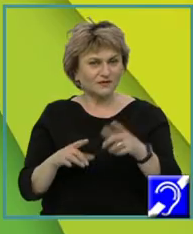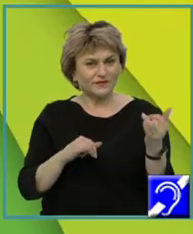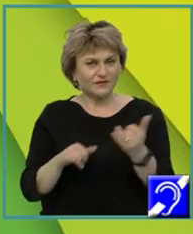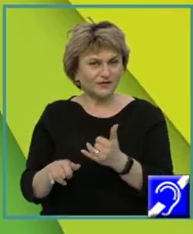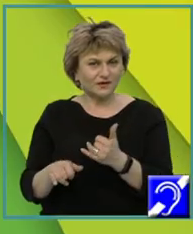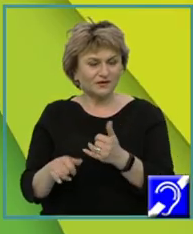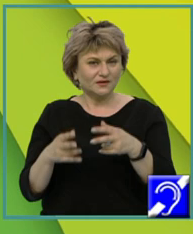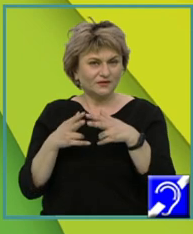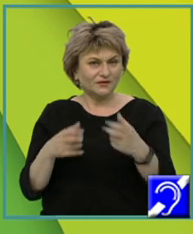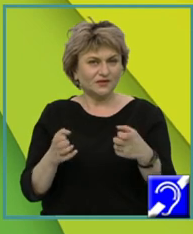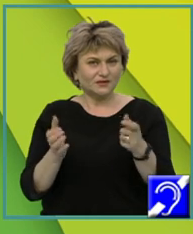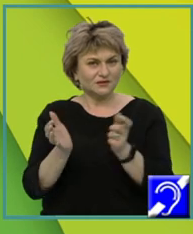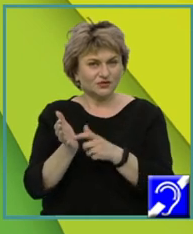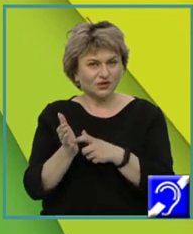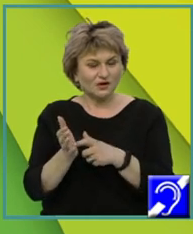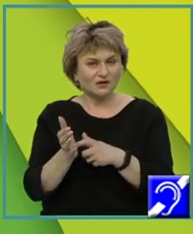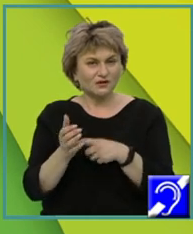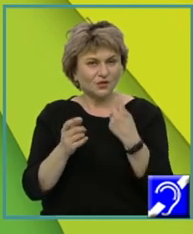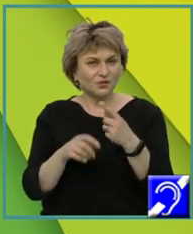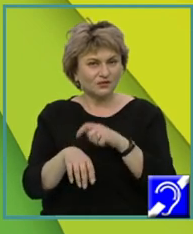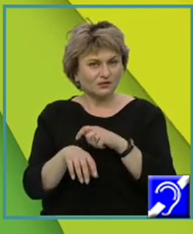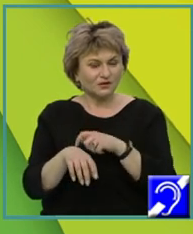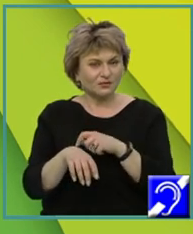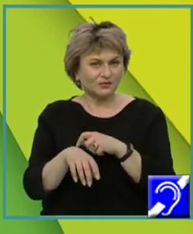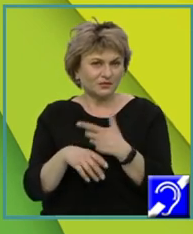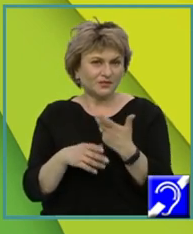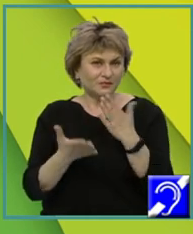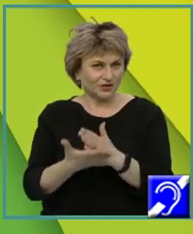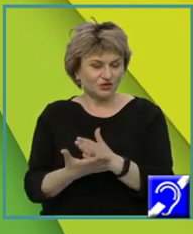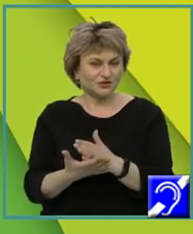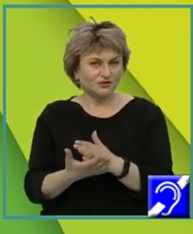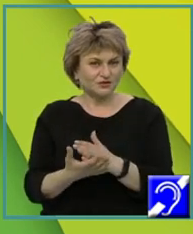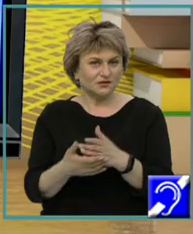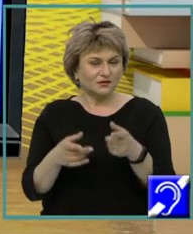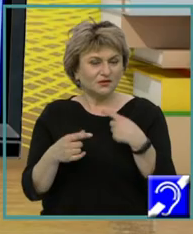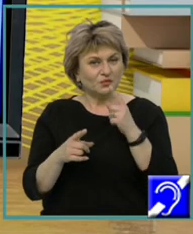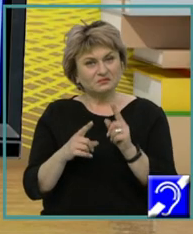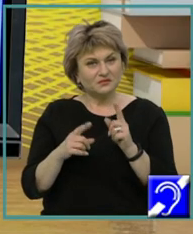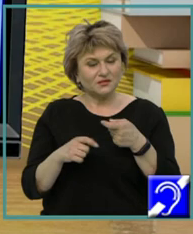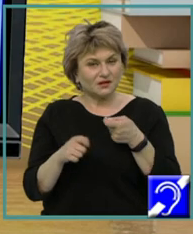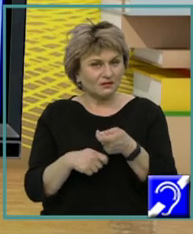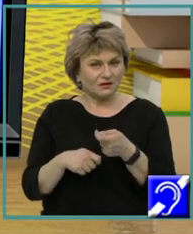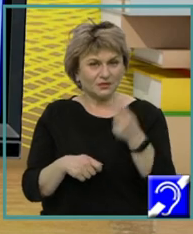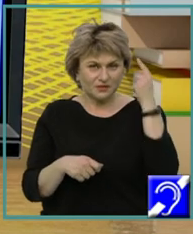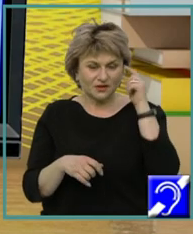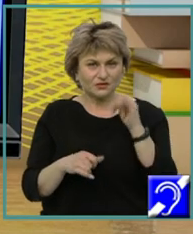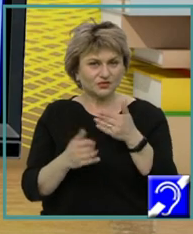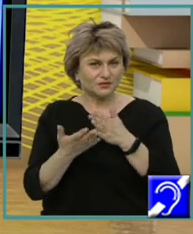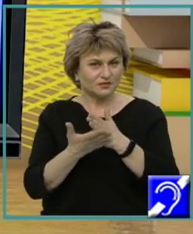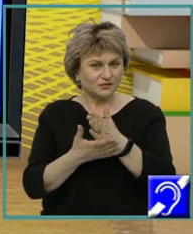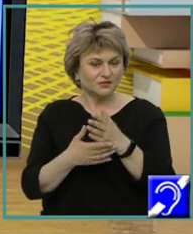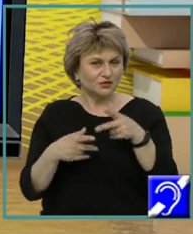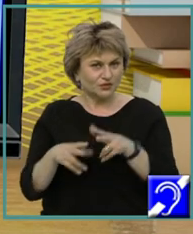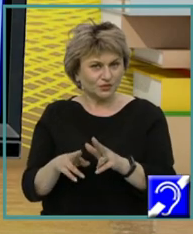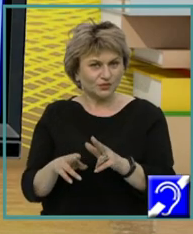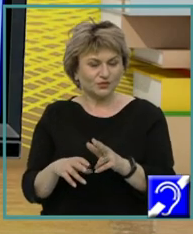fără să ceară un timp precizăm Ele ne atacă mintea Și de ce nu ar fi la fel